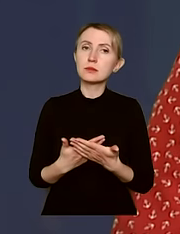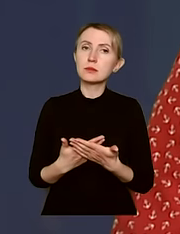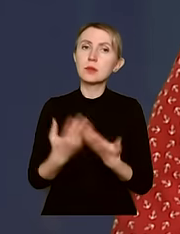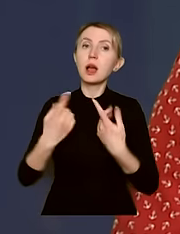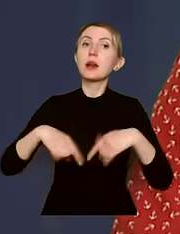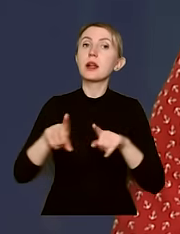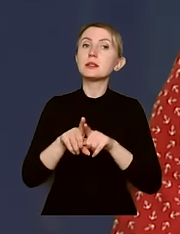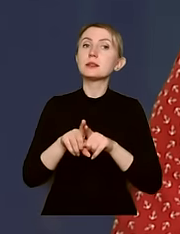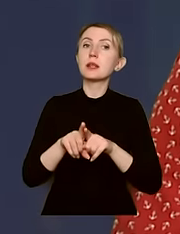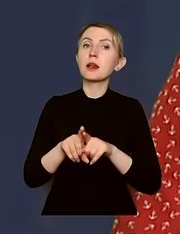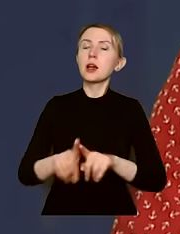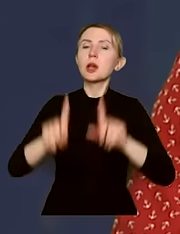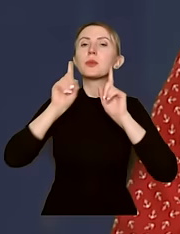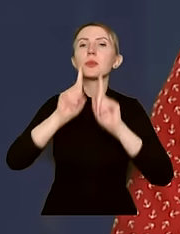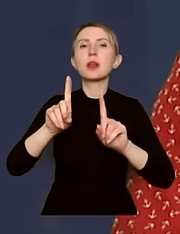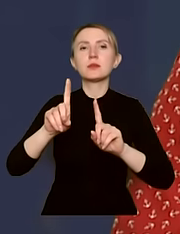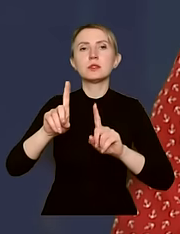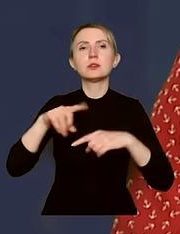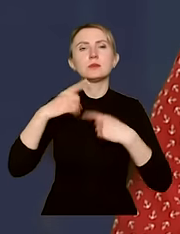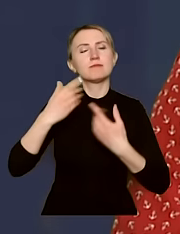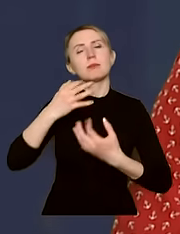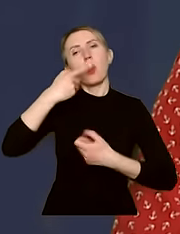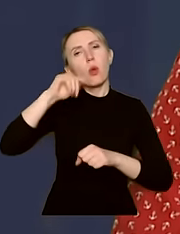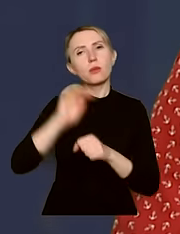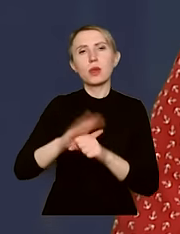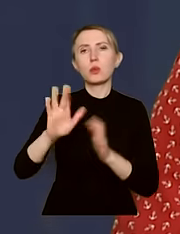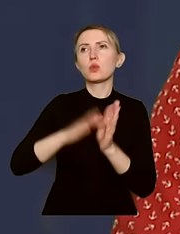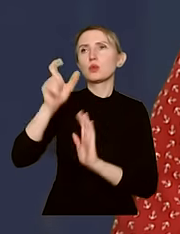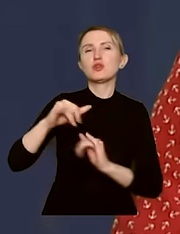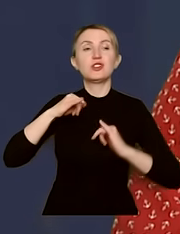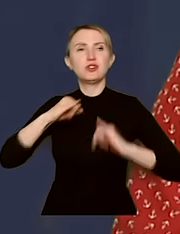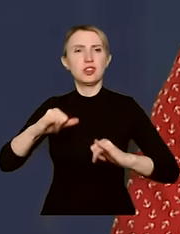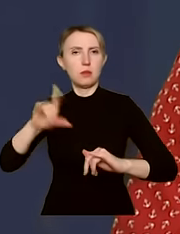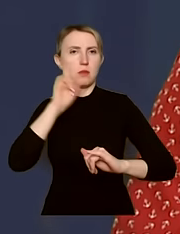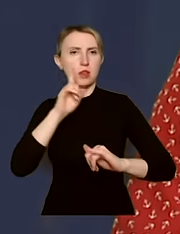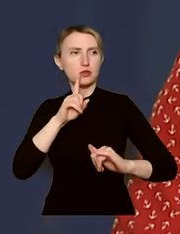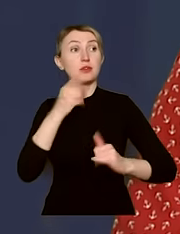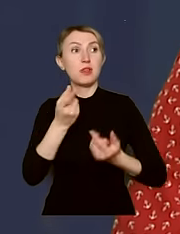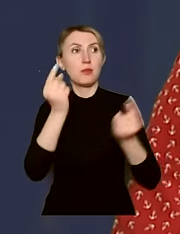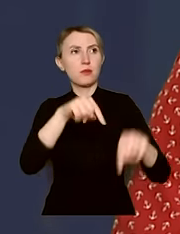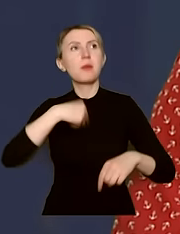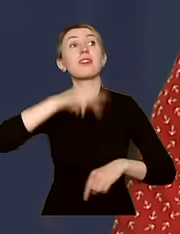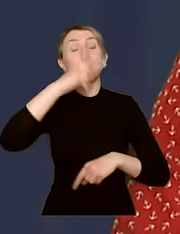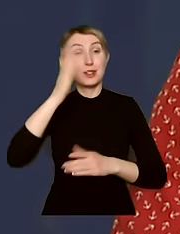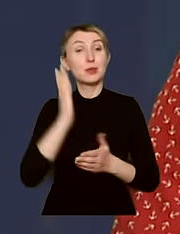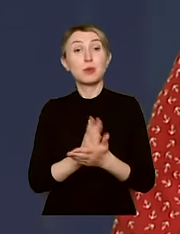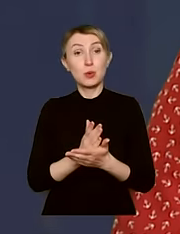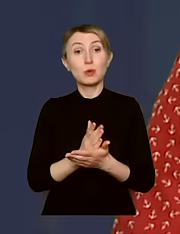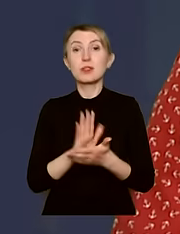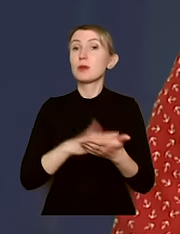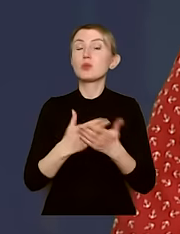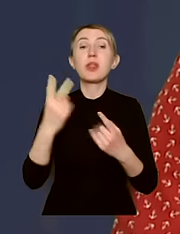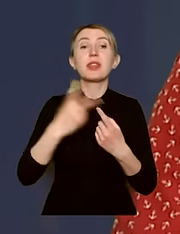realizacja prawdziwych zapowiedzi Donalda Tuska, czyli tego, że będą chodzili silni panowie. My tych silnych panów widzieliśmy na przykład w